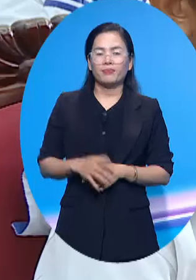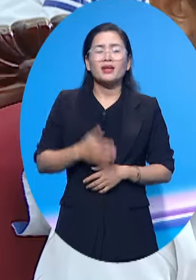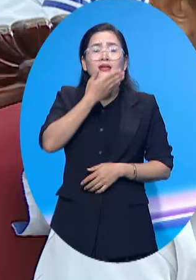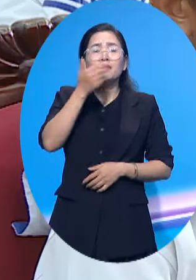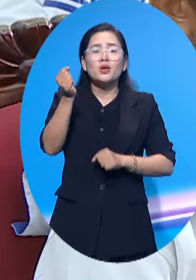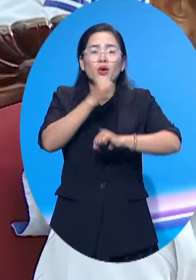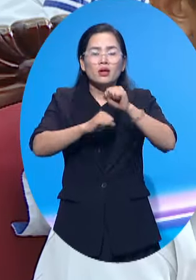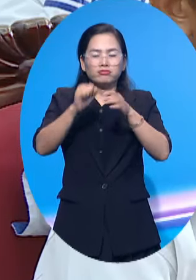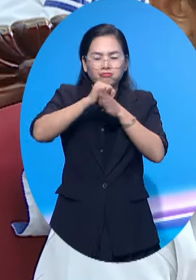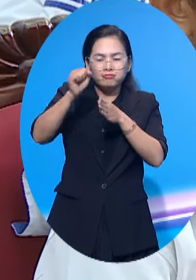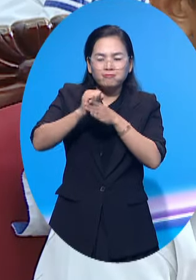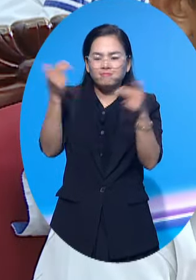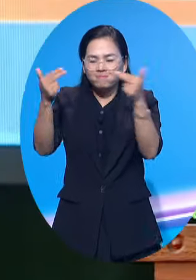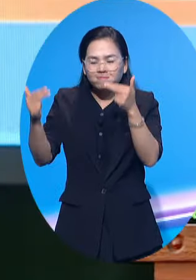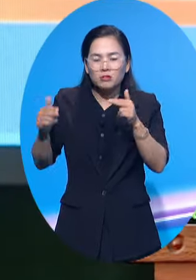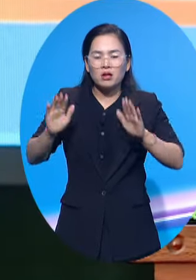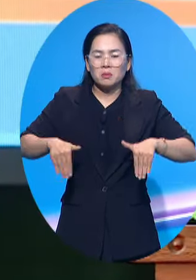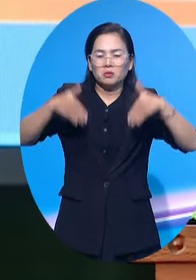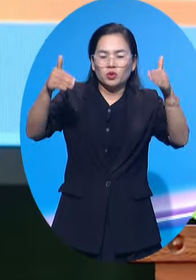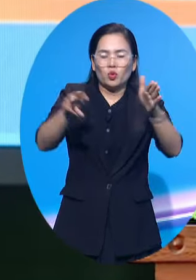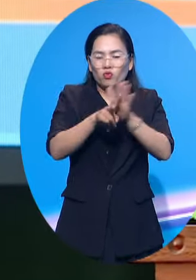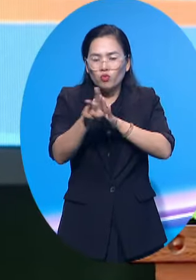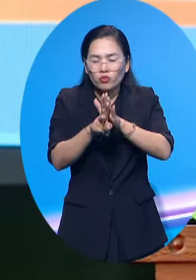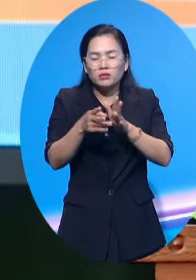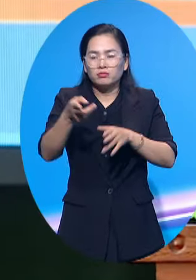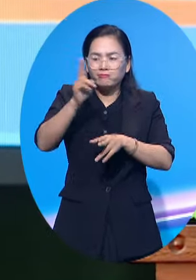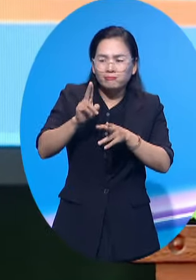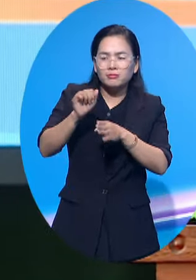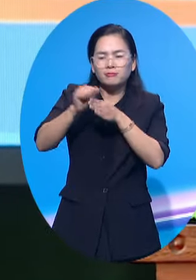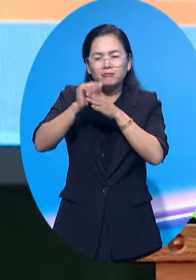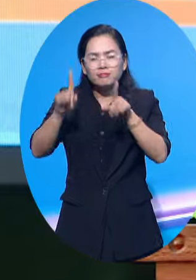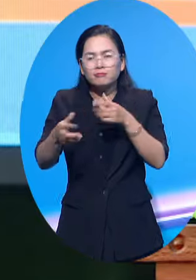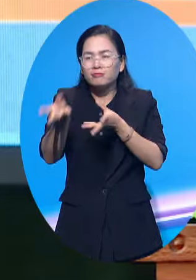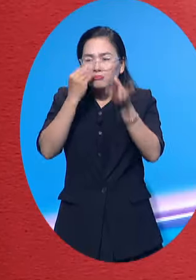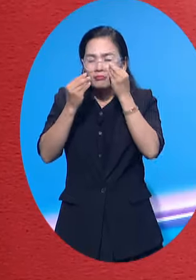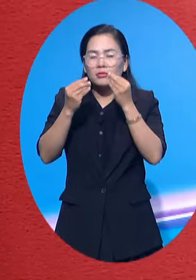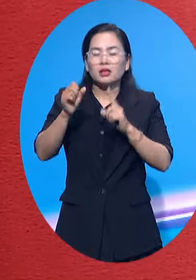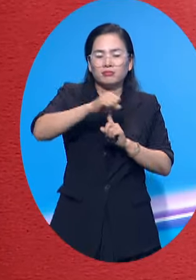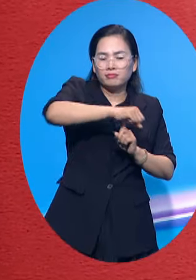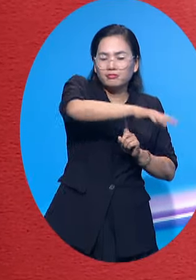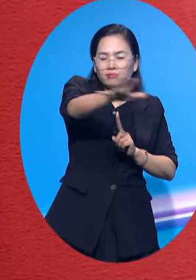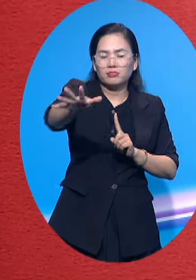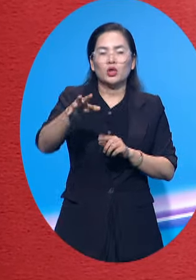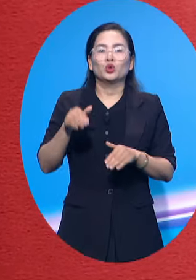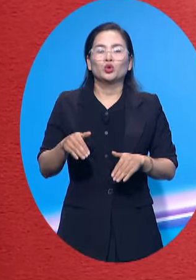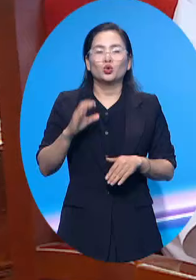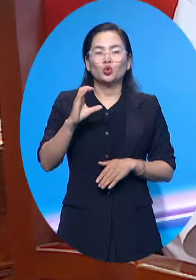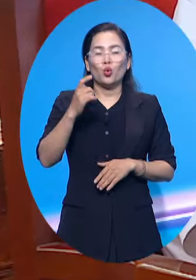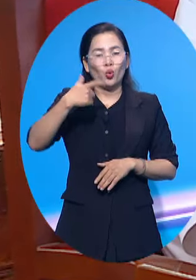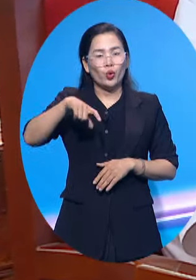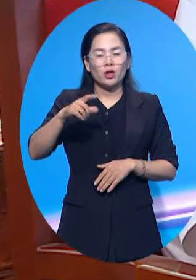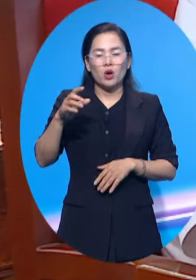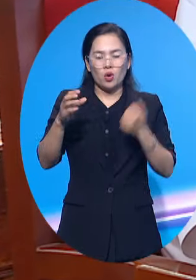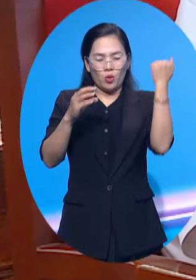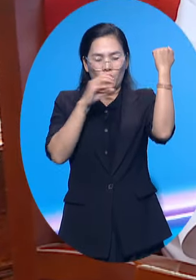hoạt động huấn luyện chiến đấu, làm chủ vũ khí, trang bị kỹ thuật mới hiện đại, tiếp tục tập trung tuyên truyền khẳng định chủ quyền 2 quần đảo Hoàng